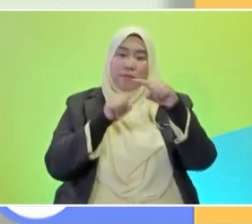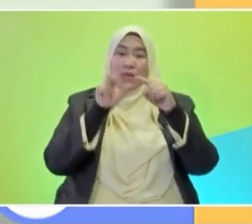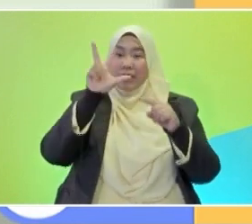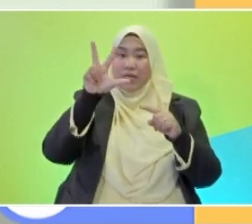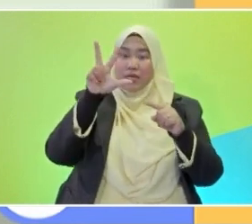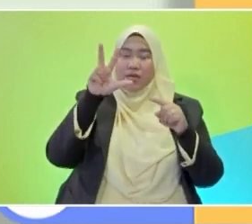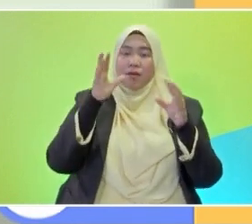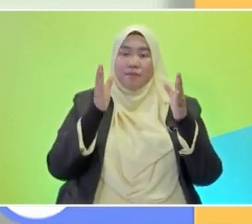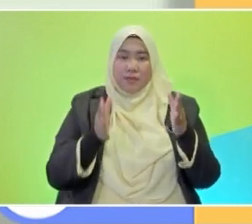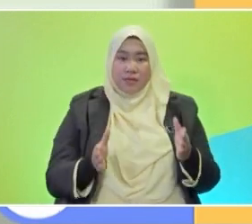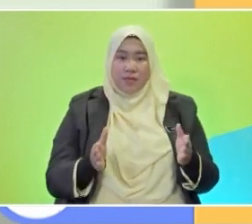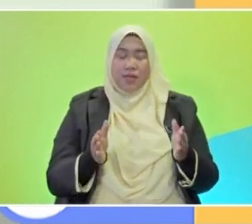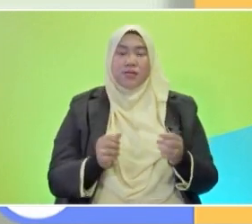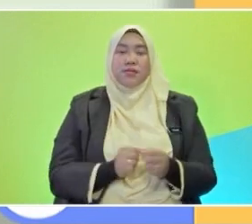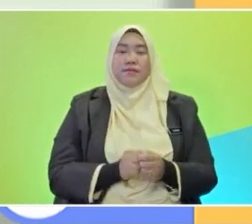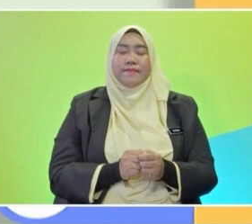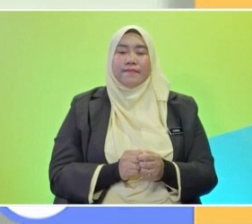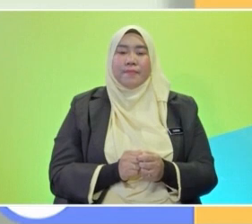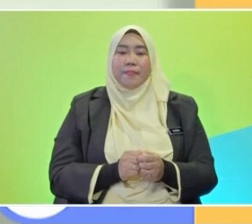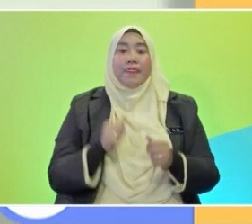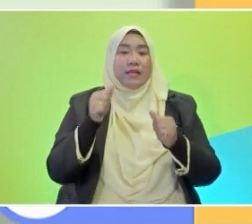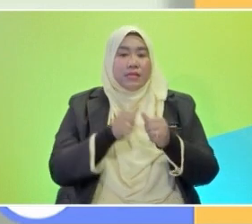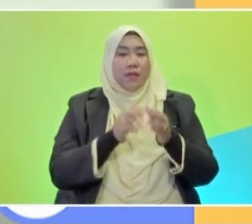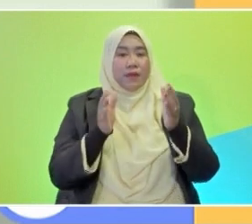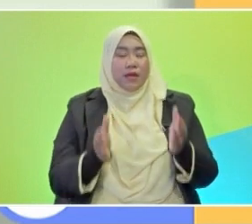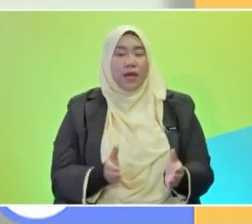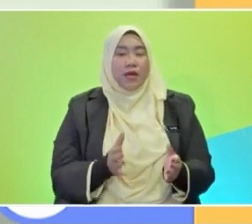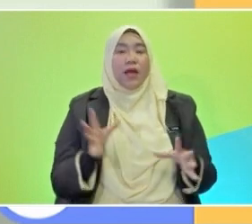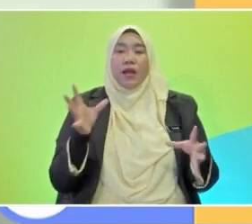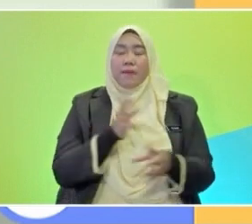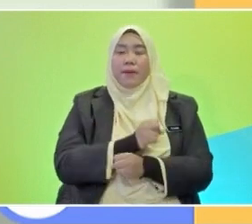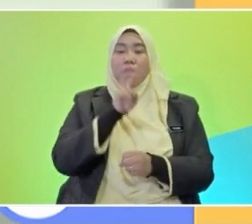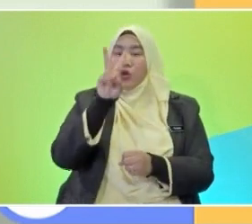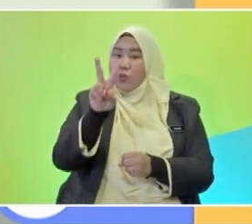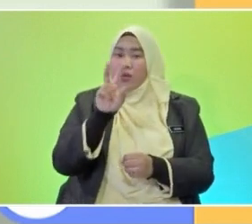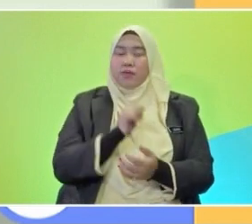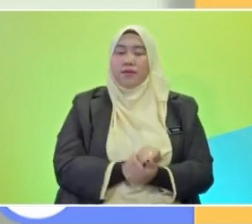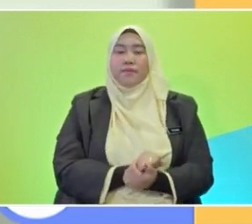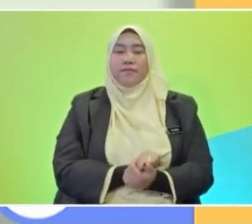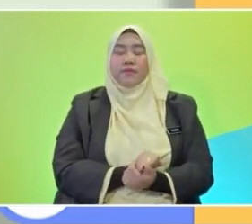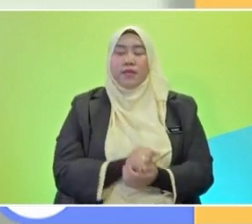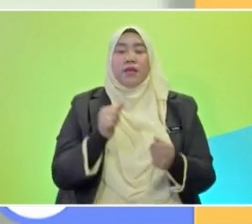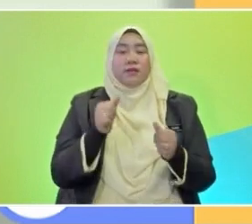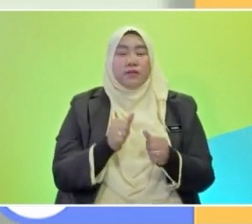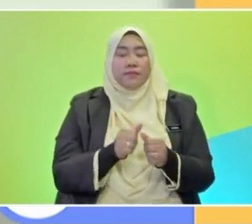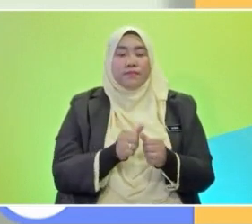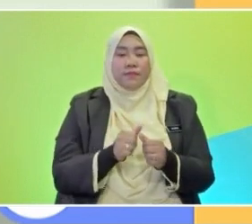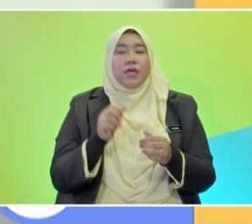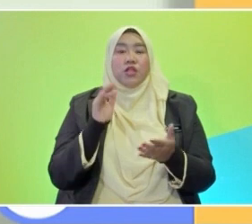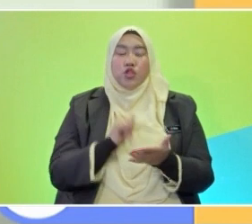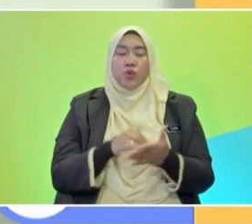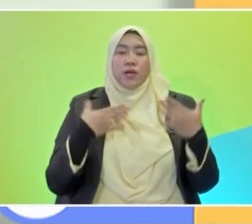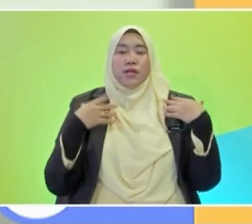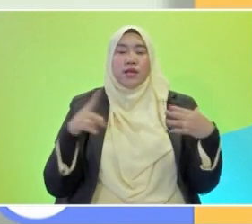dua tiga jadi setiap bekas akan dapat jadi di situ operasi yang kita gunakan adalah operasi